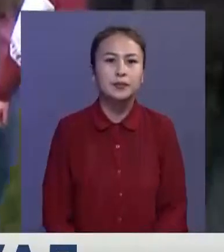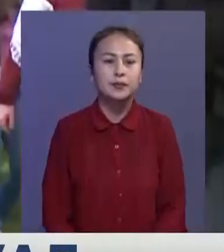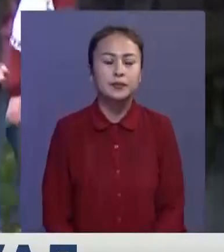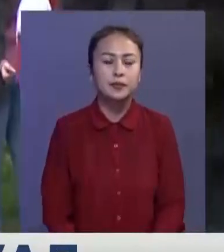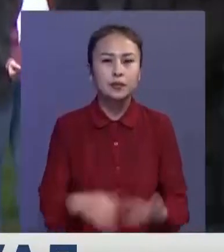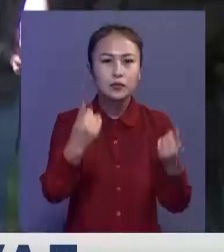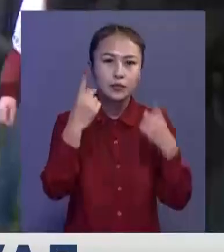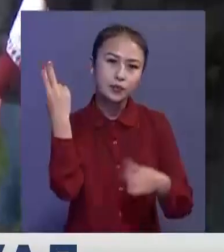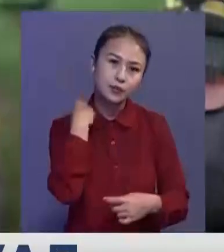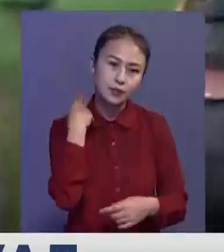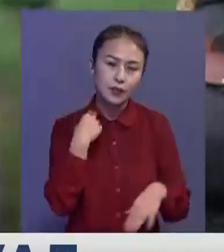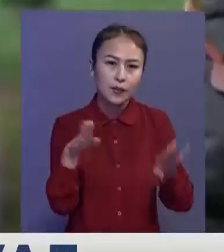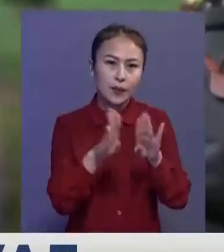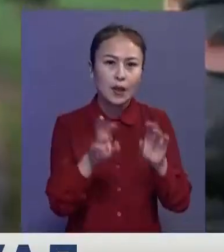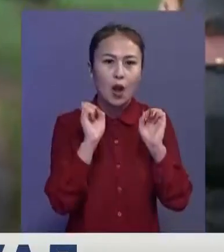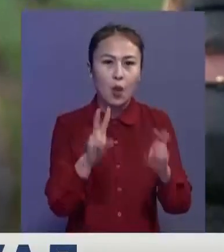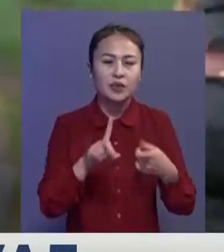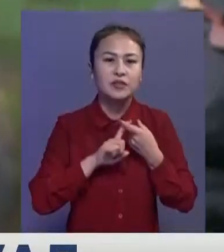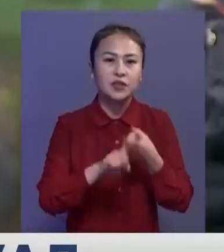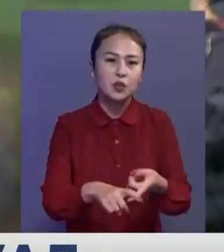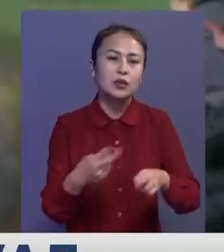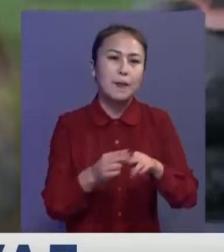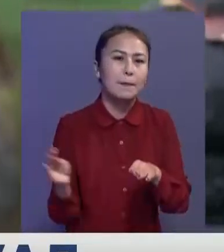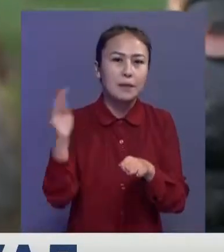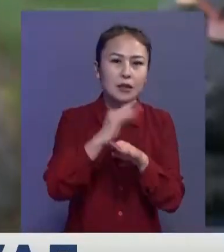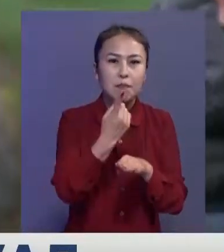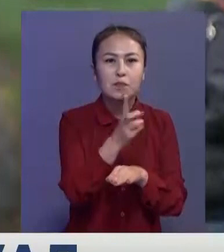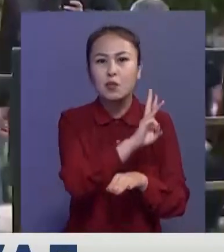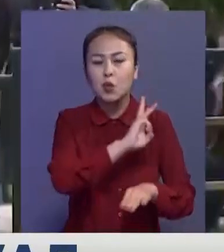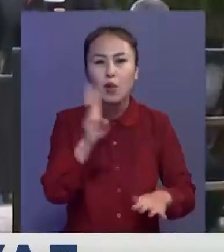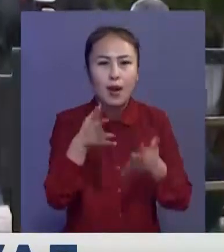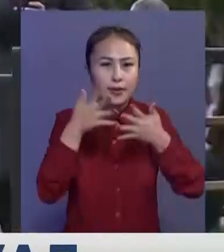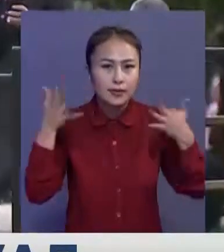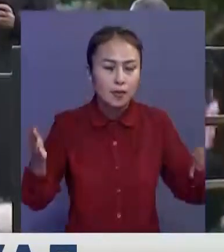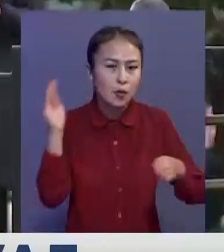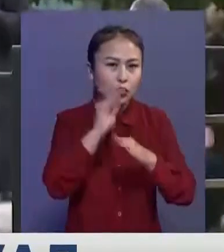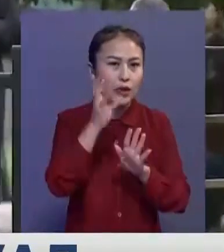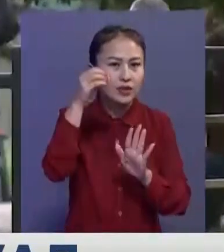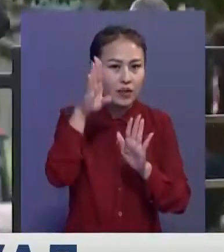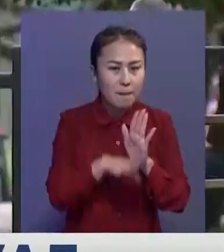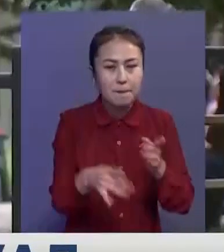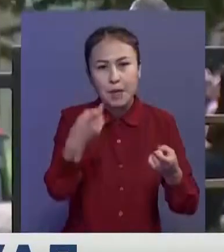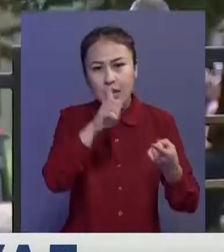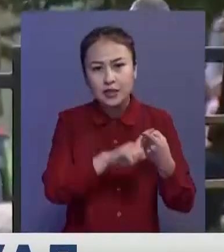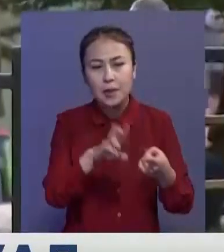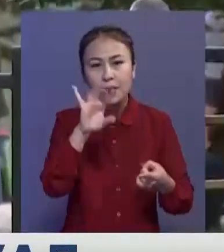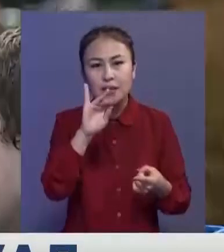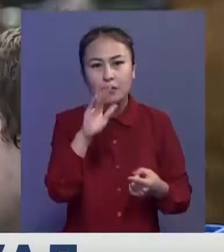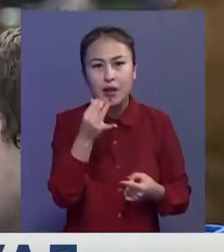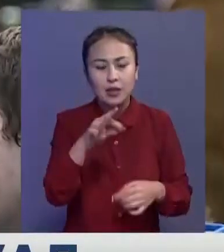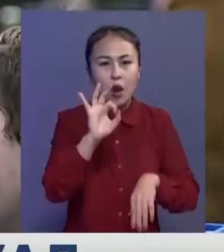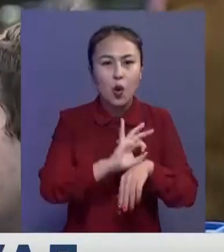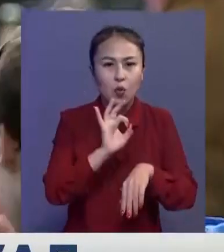Ал Ұлыбританияда қауіпті вирус шықтырған жандардың қатары 1 миллионнан асты. Жағдайдың ушығуына байланысты британдық